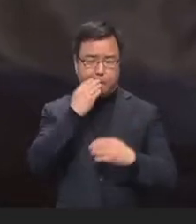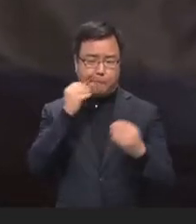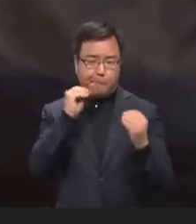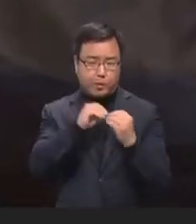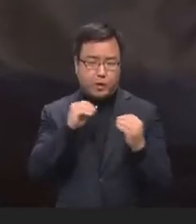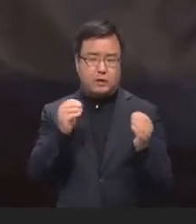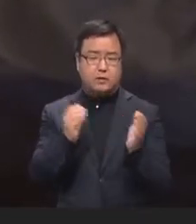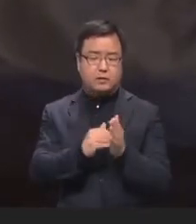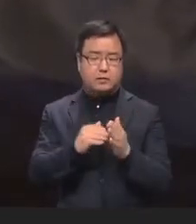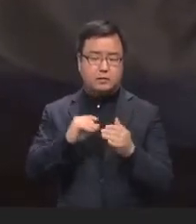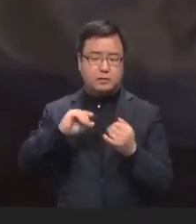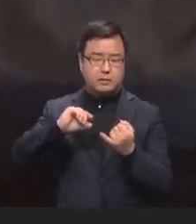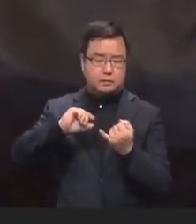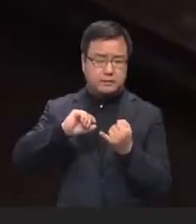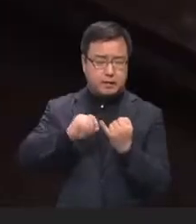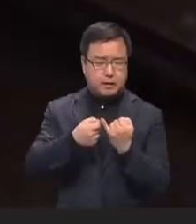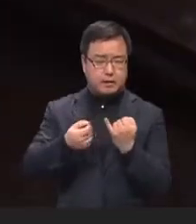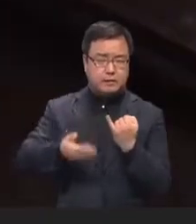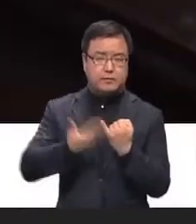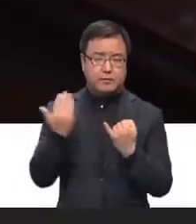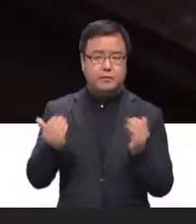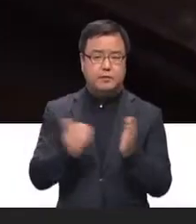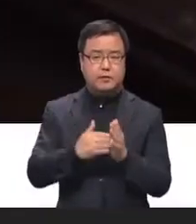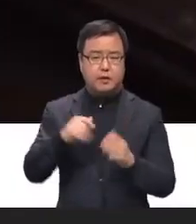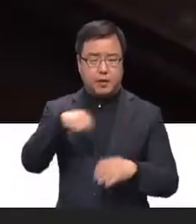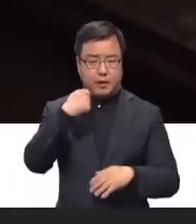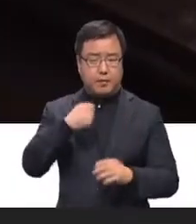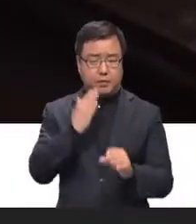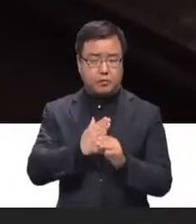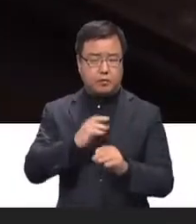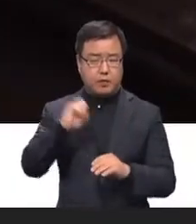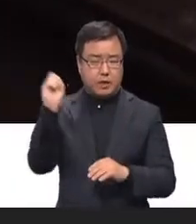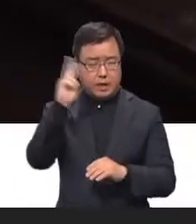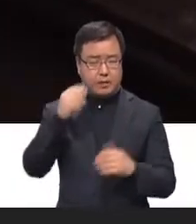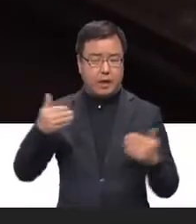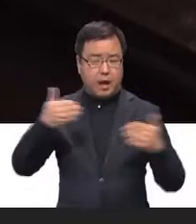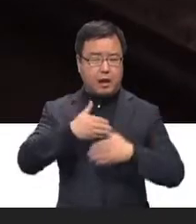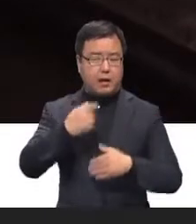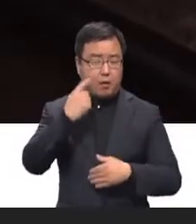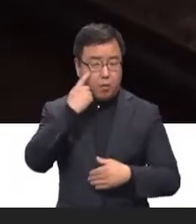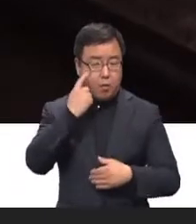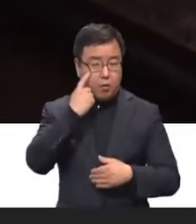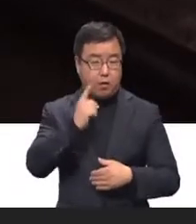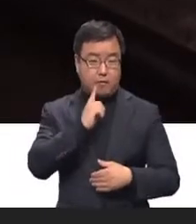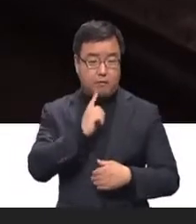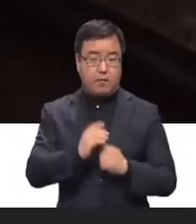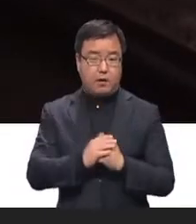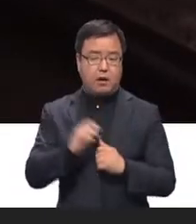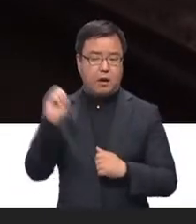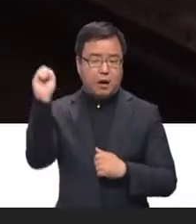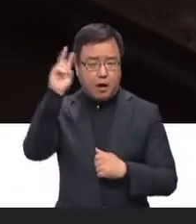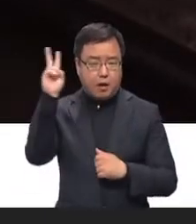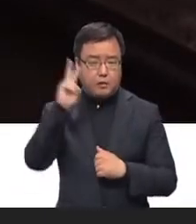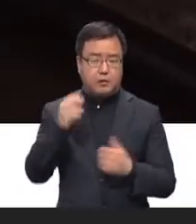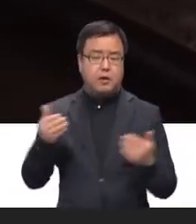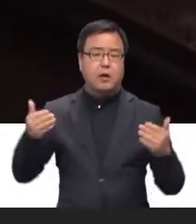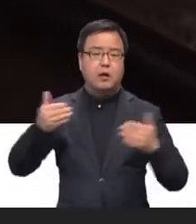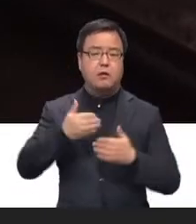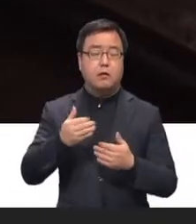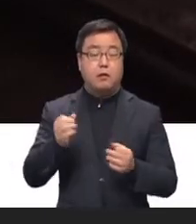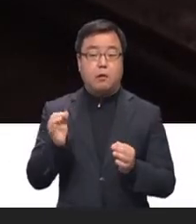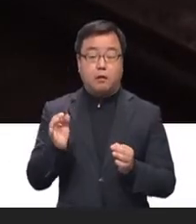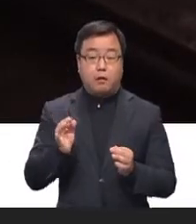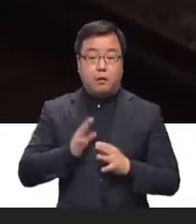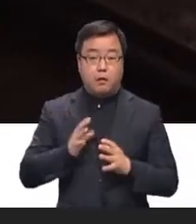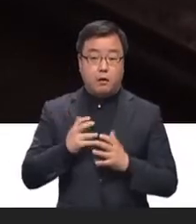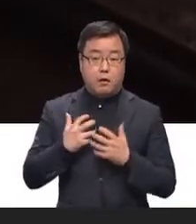추행을 했습니다 밥을 먹고 썼는데 합자 계절 알람 보자고 하는 거에요 그리고 우스 갑자 않더라구요 너무 깜짝